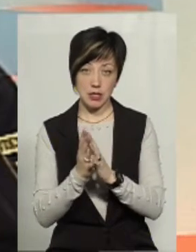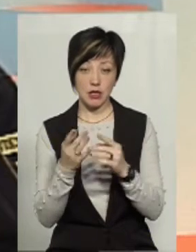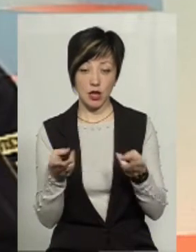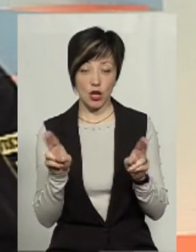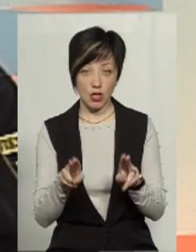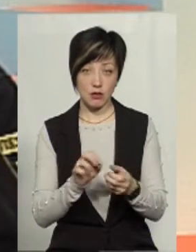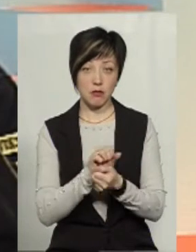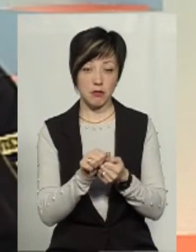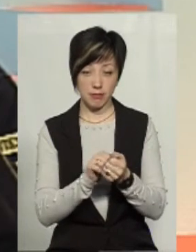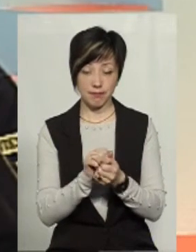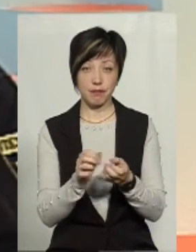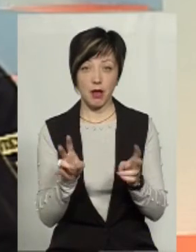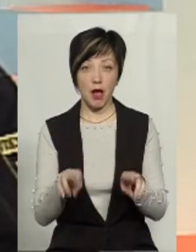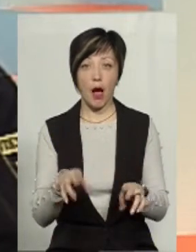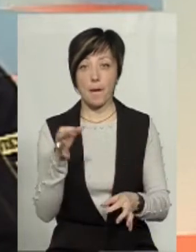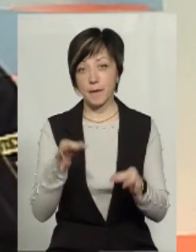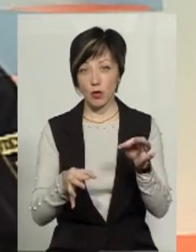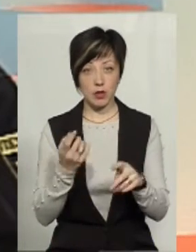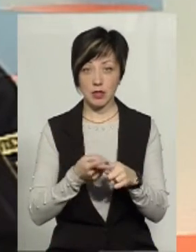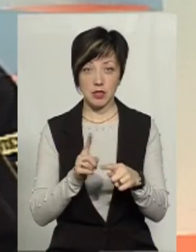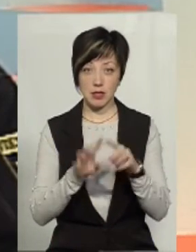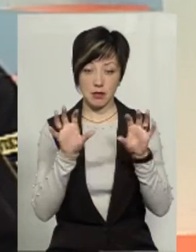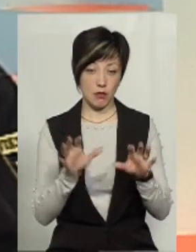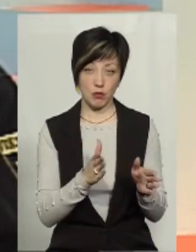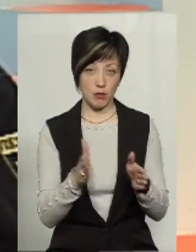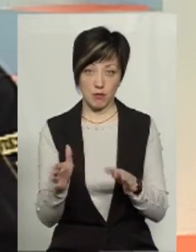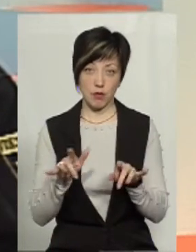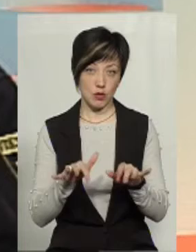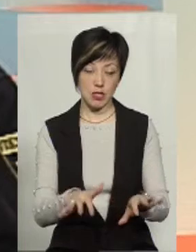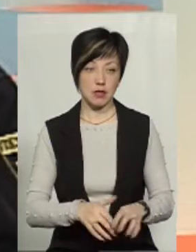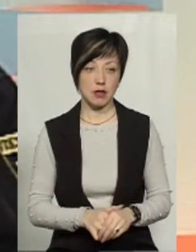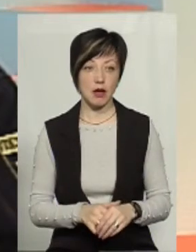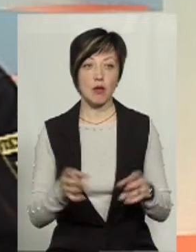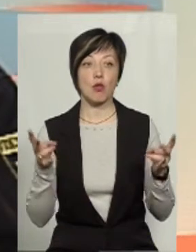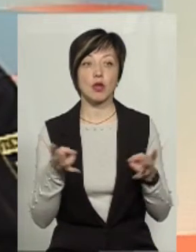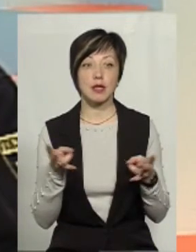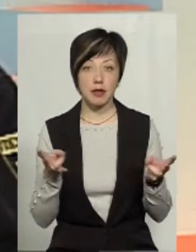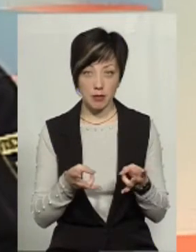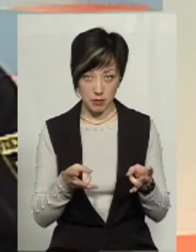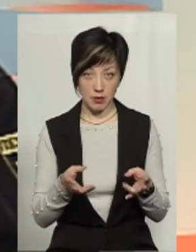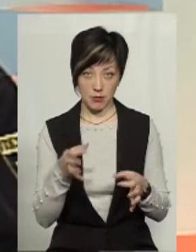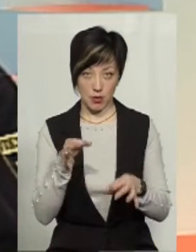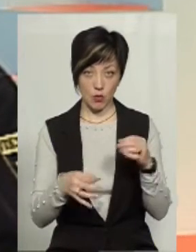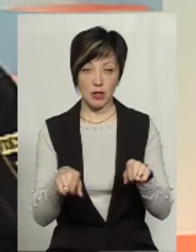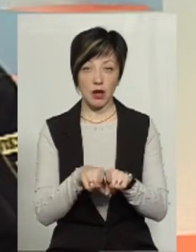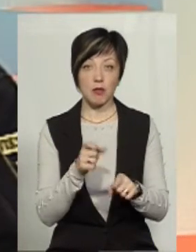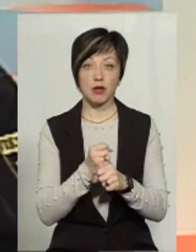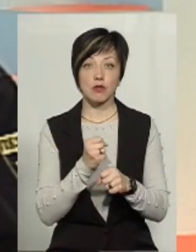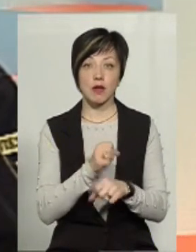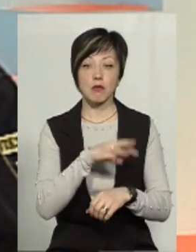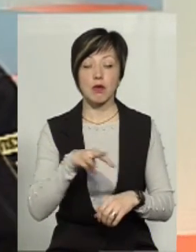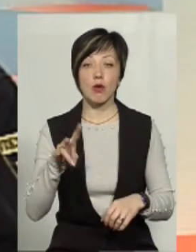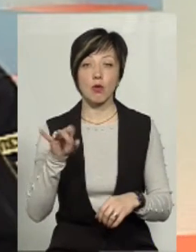Рослинні рештки перегниють, а в природній екосистемі це закономірний природний процес, потрібний екосистемі. Так працювала